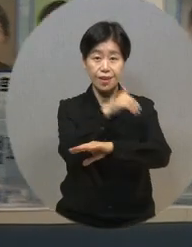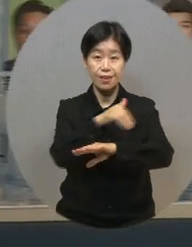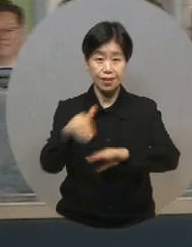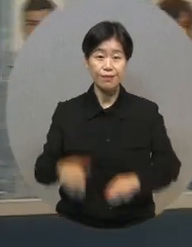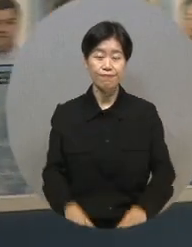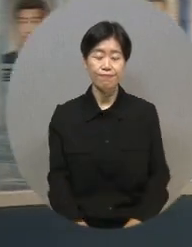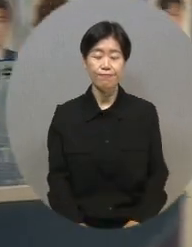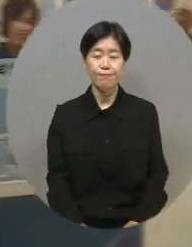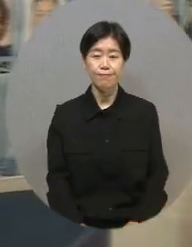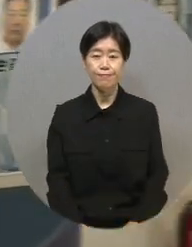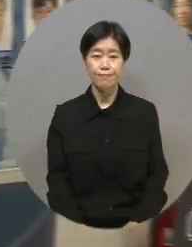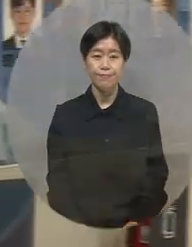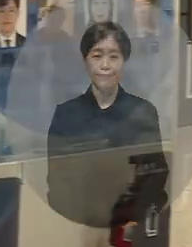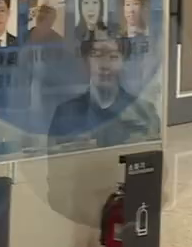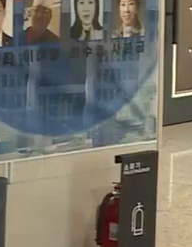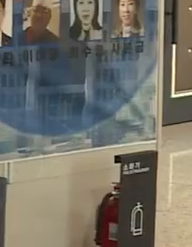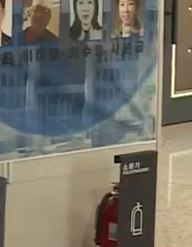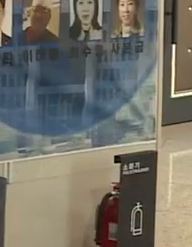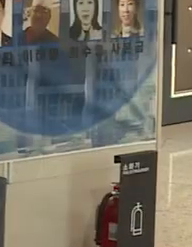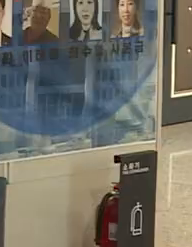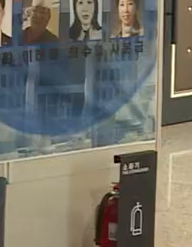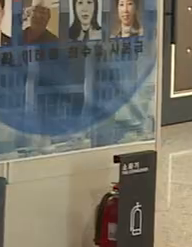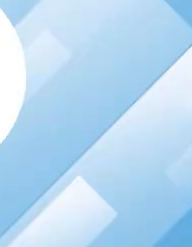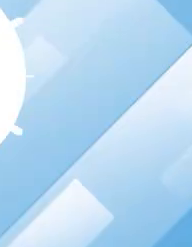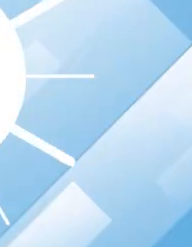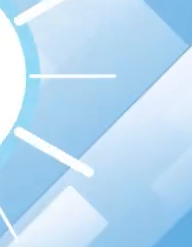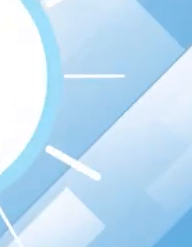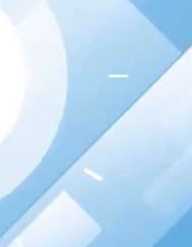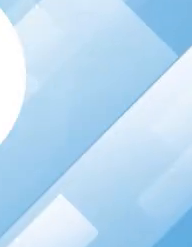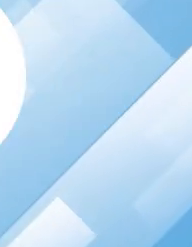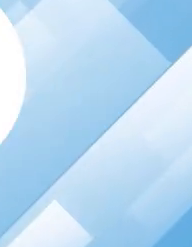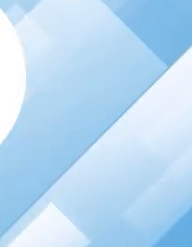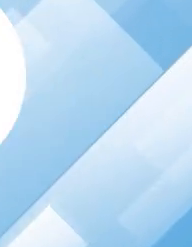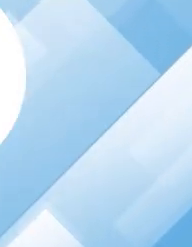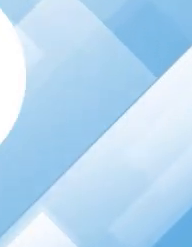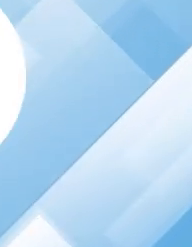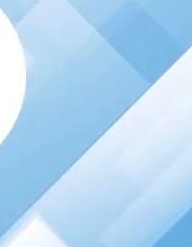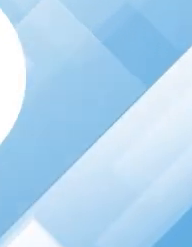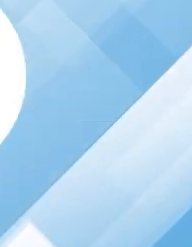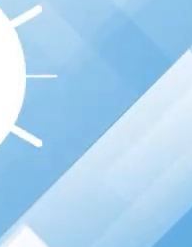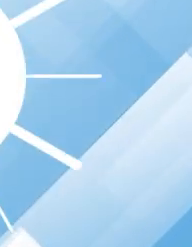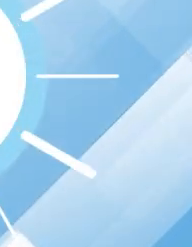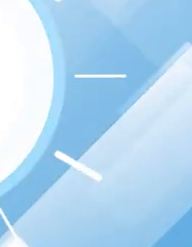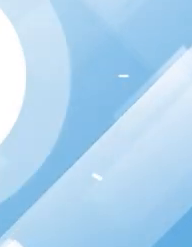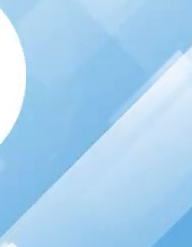복지TV 뉴스 정유정입니다.